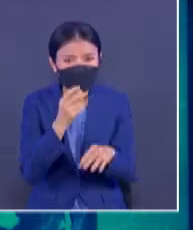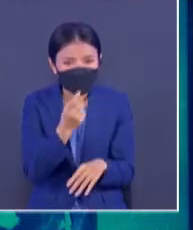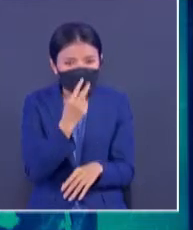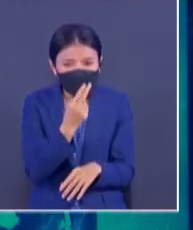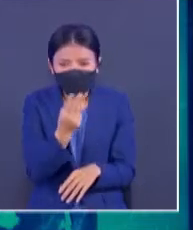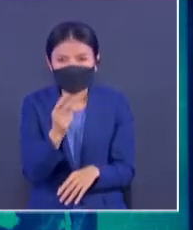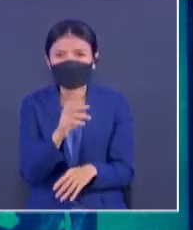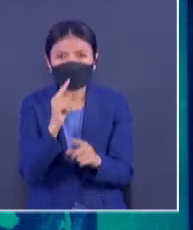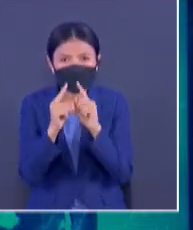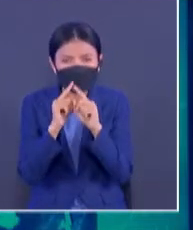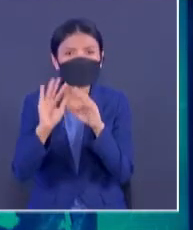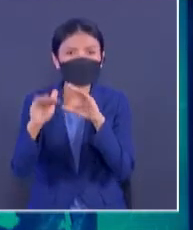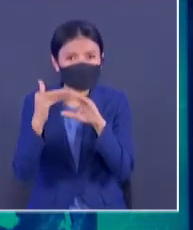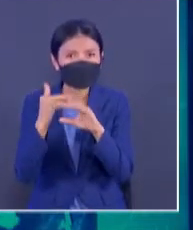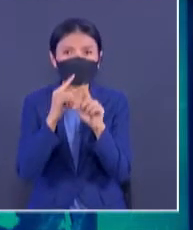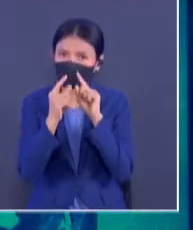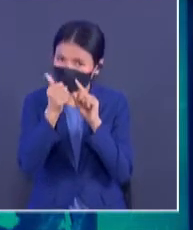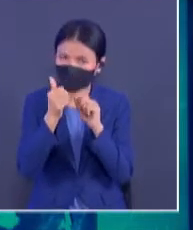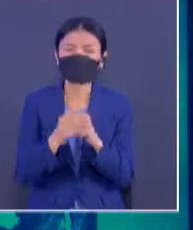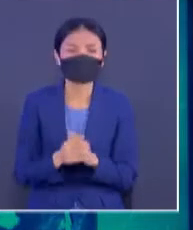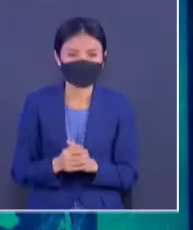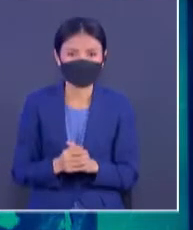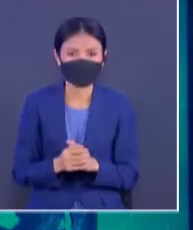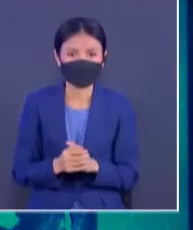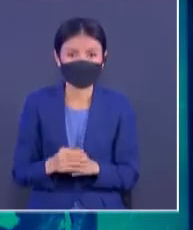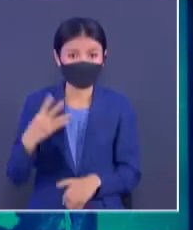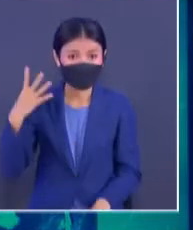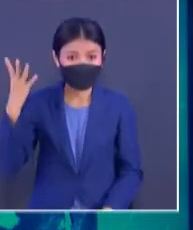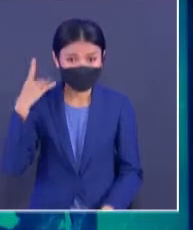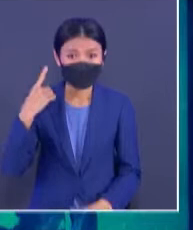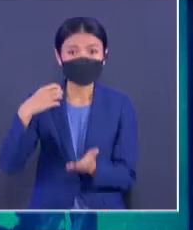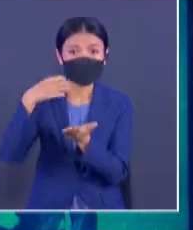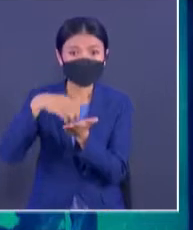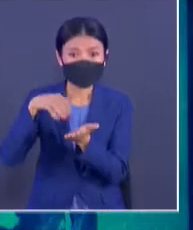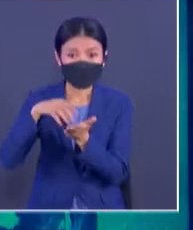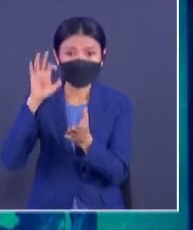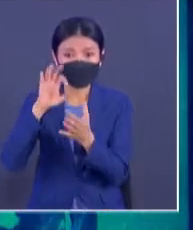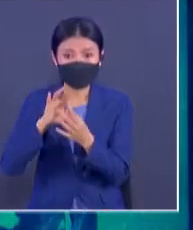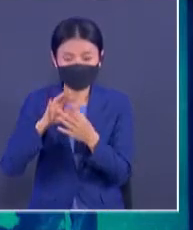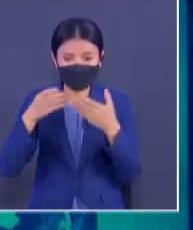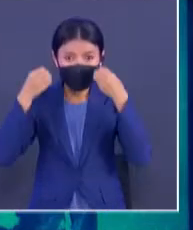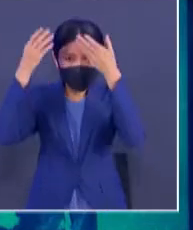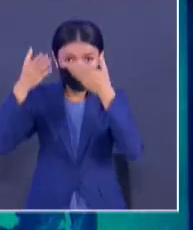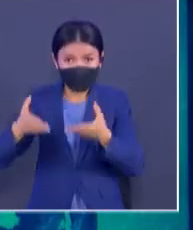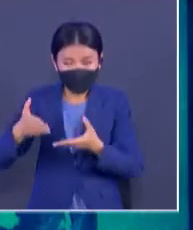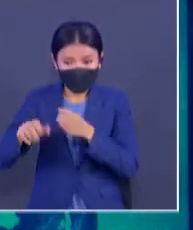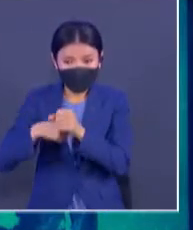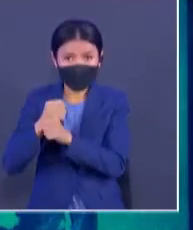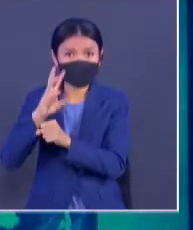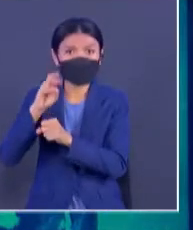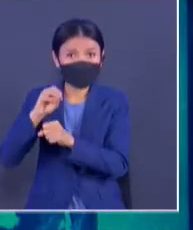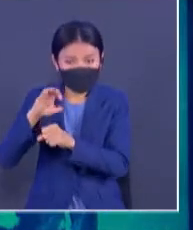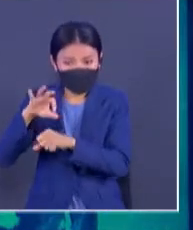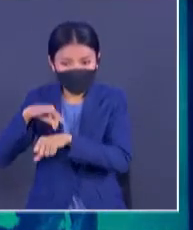พี่กลับมาช่วงนี้พาไปดูความคืบหน้าเรื่องที่เมื่อวานนี้นำเสนอที่เล่าให้ฟังว่ามีอดีตครูขับรถตู้นะครับ